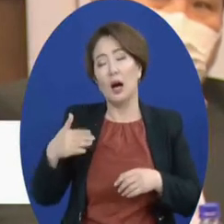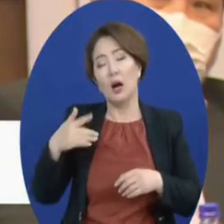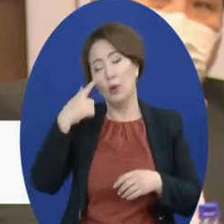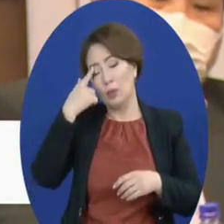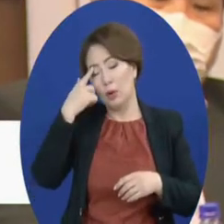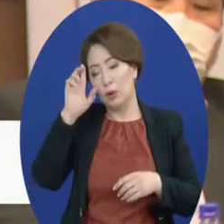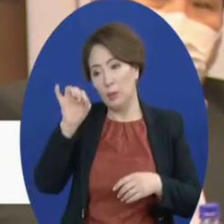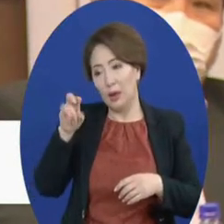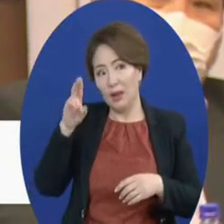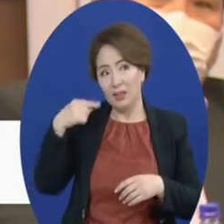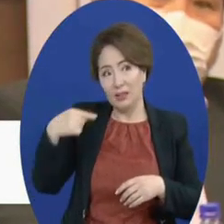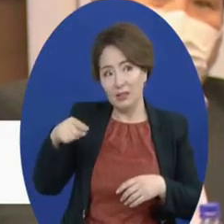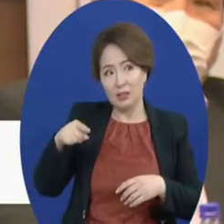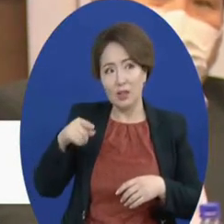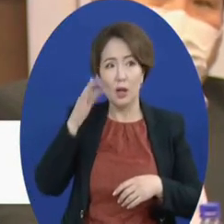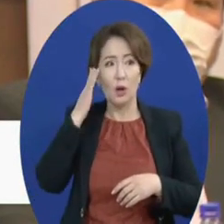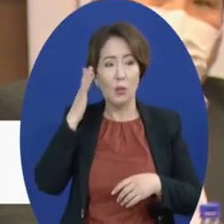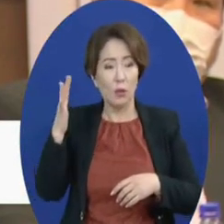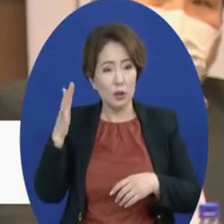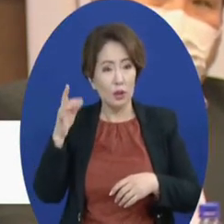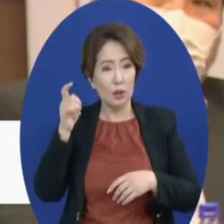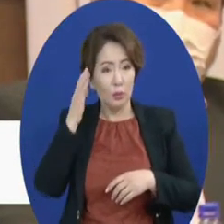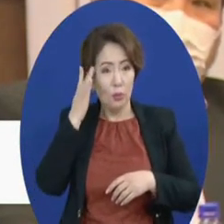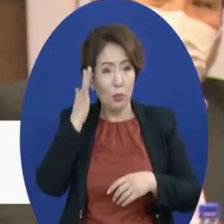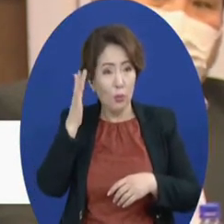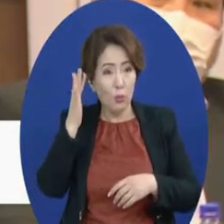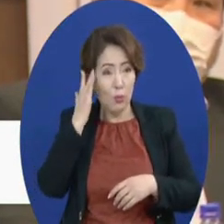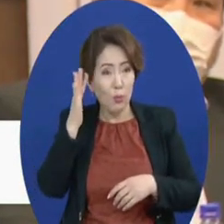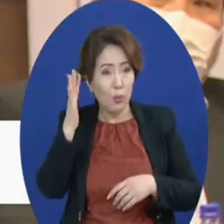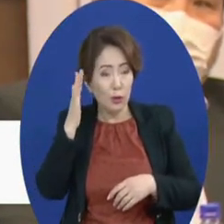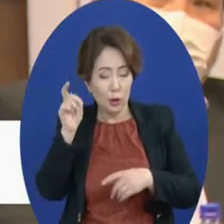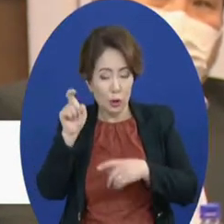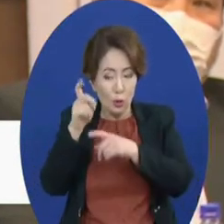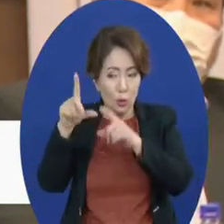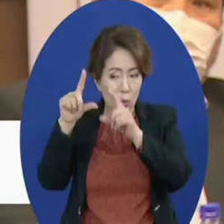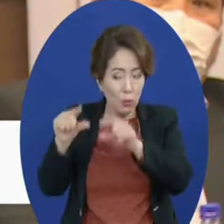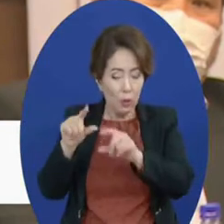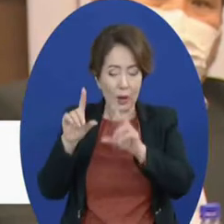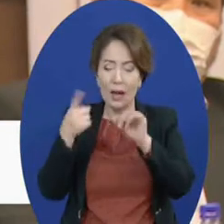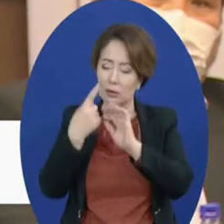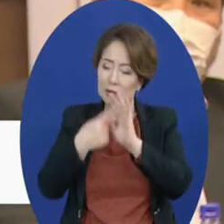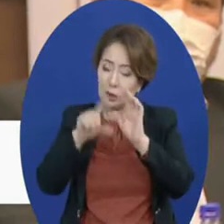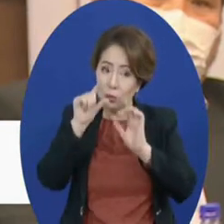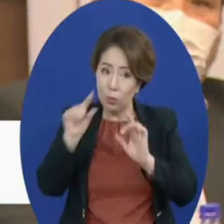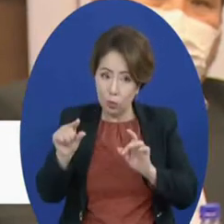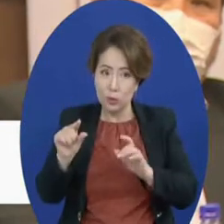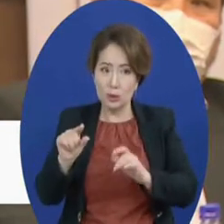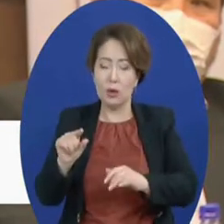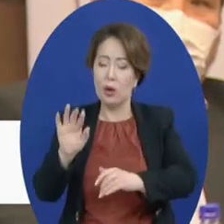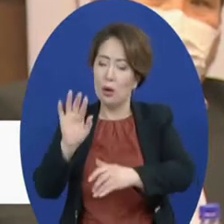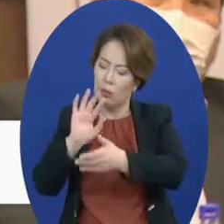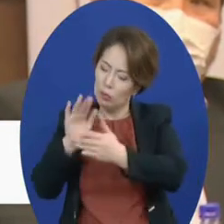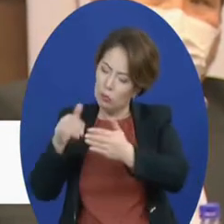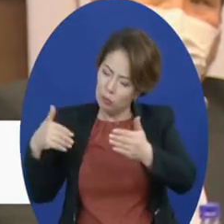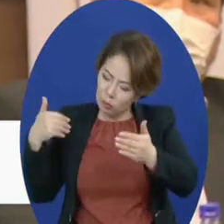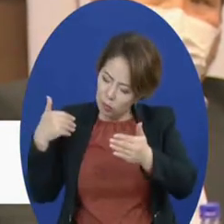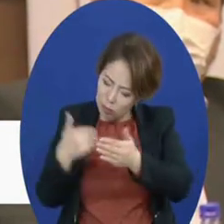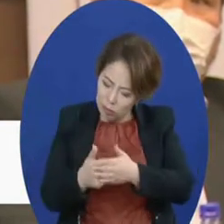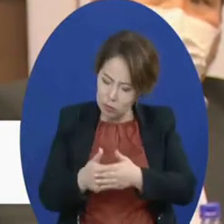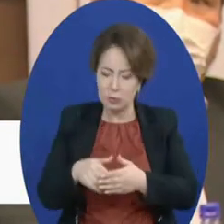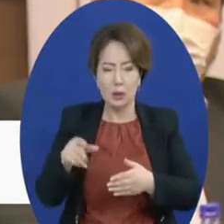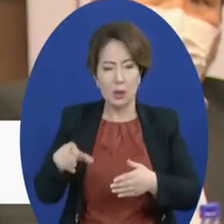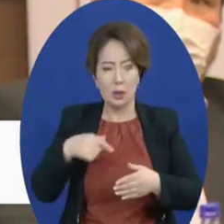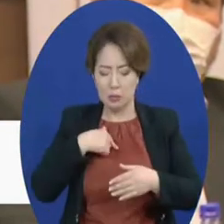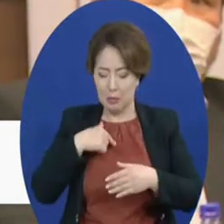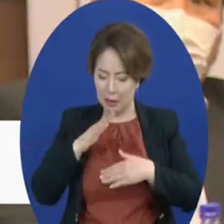Монгол банкнаас бодлогын хүүг 11 сард бууруулснаас хойш бодцоор яг салбар дээр ямар нэгэн